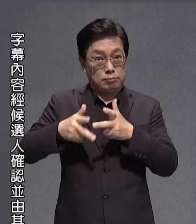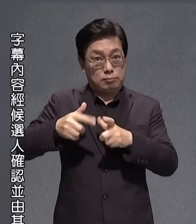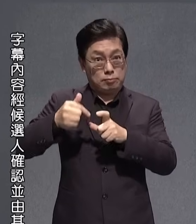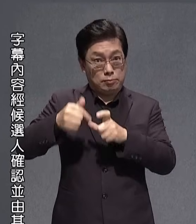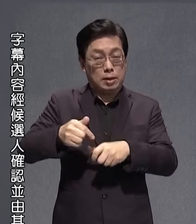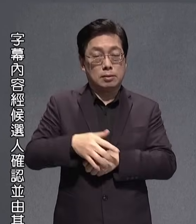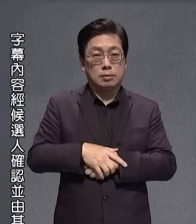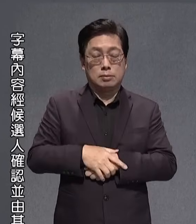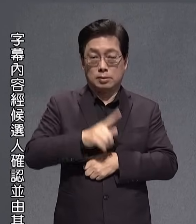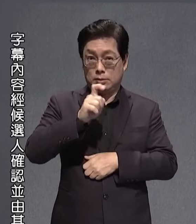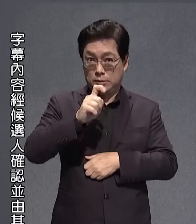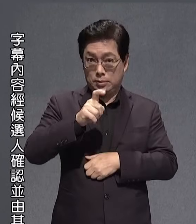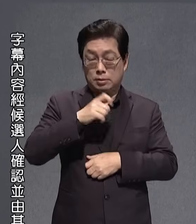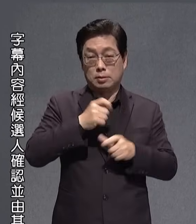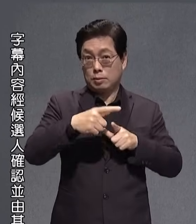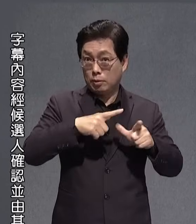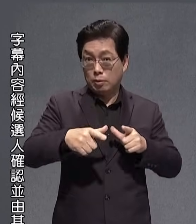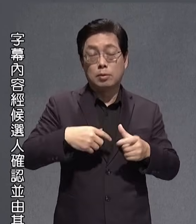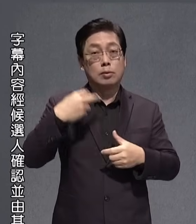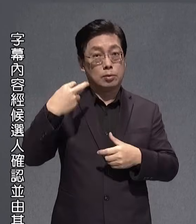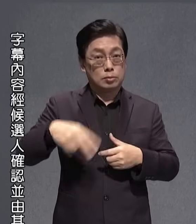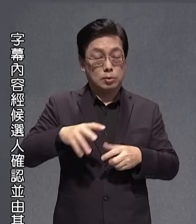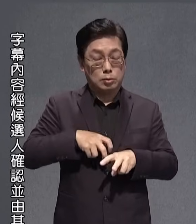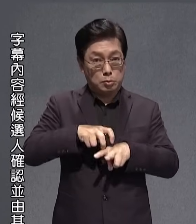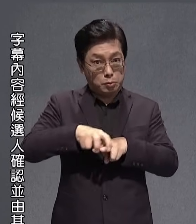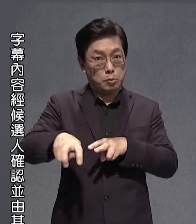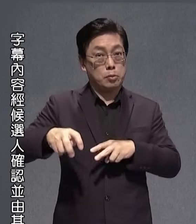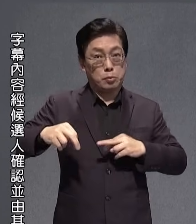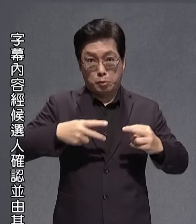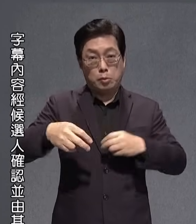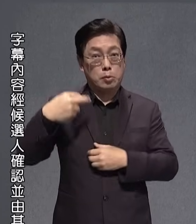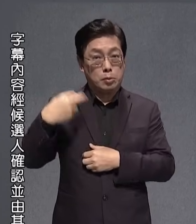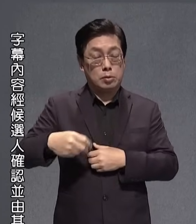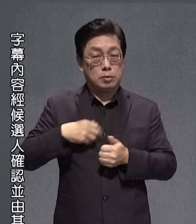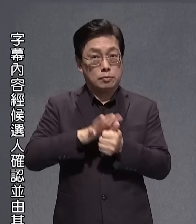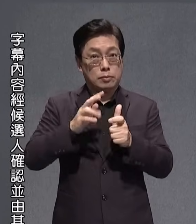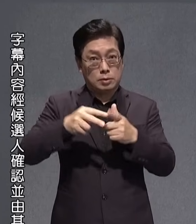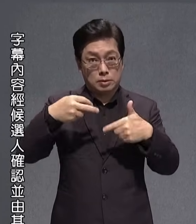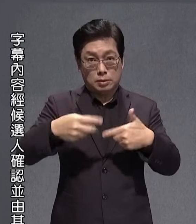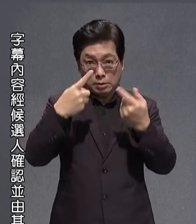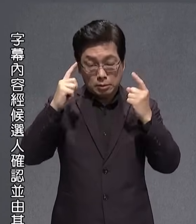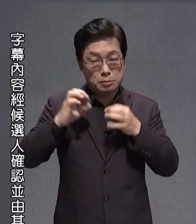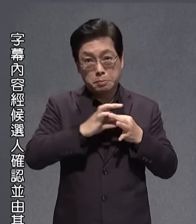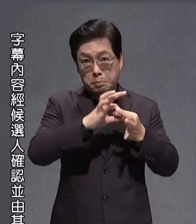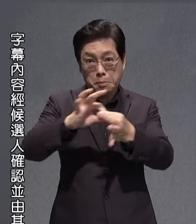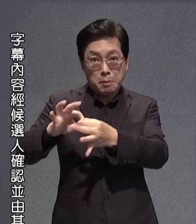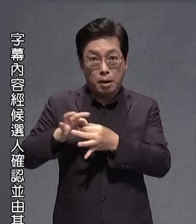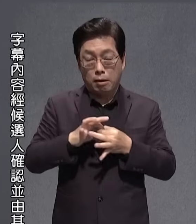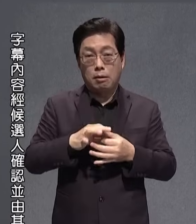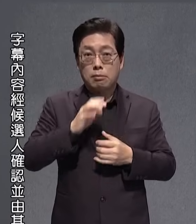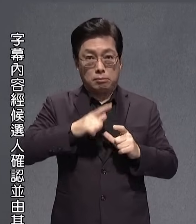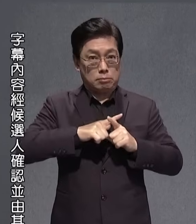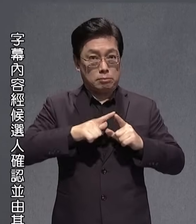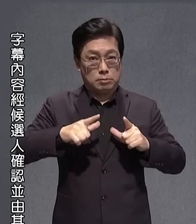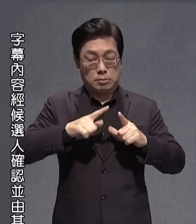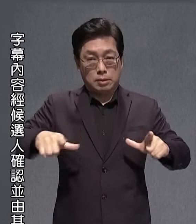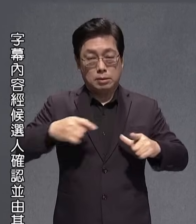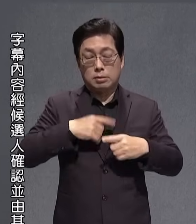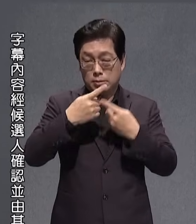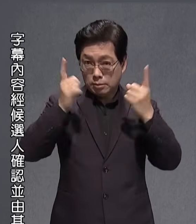有11个公园，也有轨道建设，跟辅大联合在一起， 变成一个大鞋